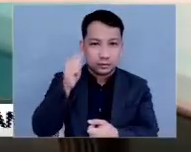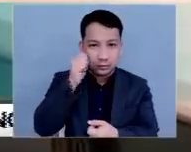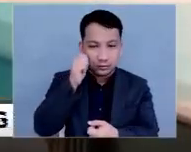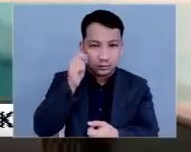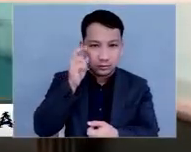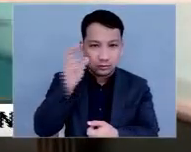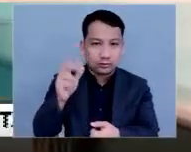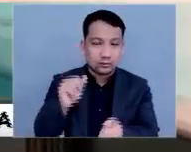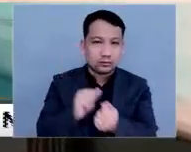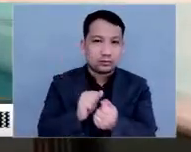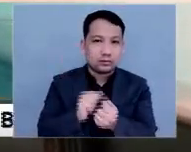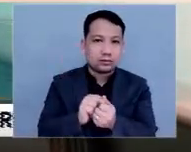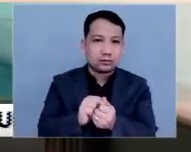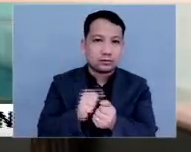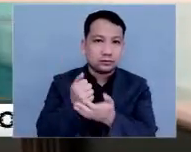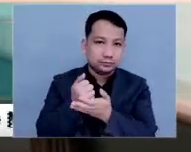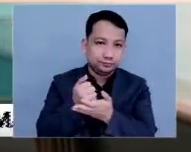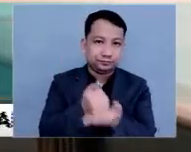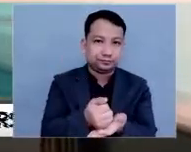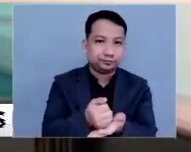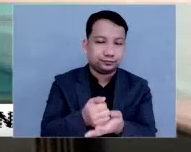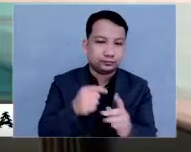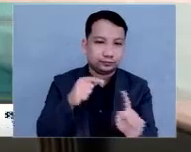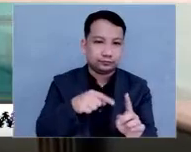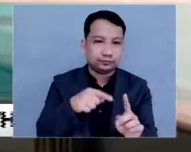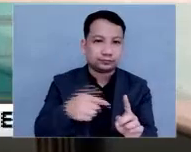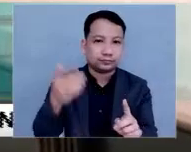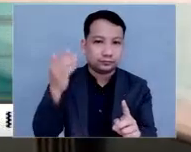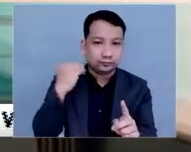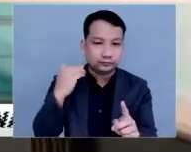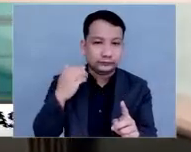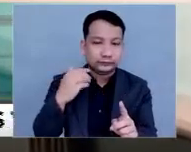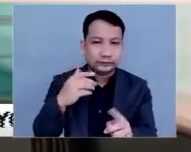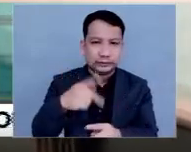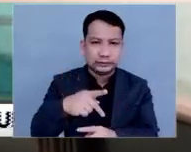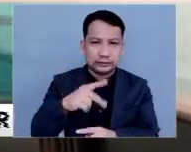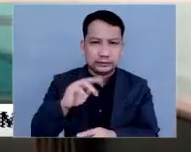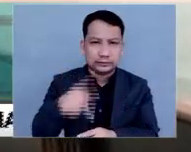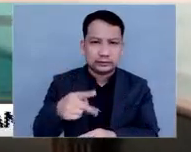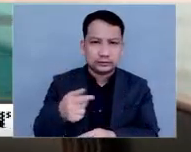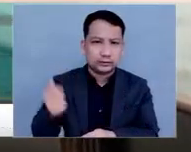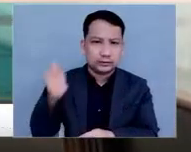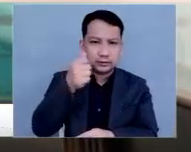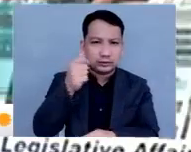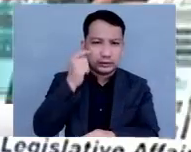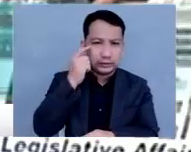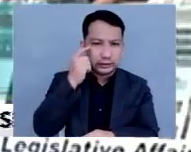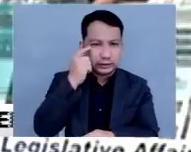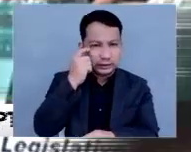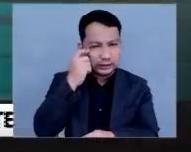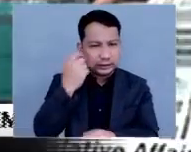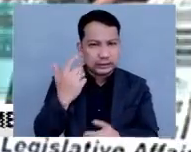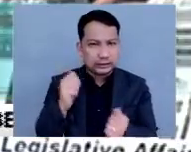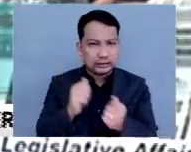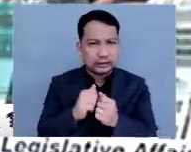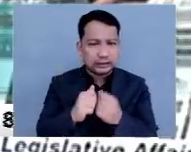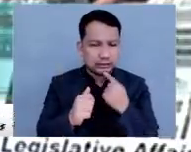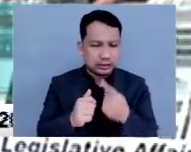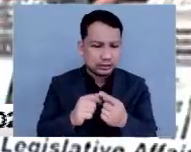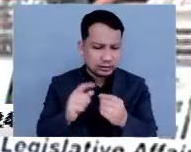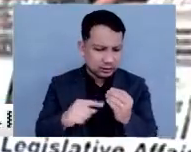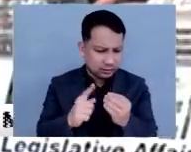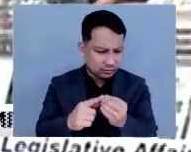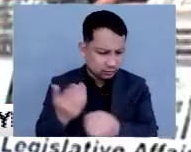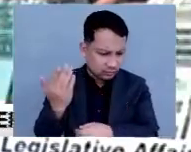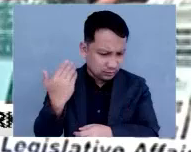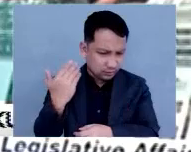kasama sa tumulong kay go ang isang dating mismo ng PNP I think Uh it was mentioned the former